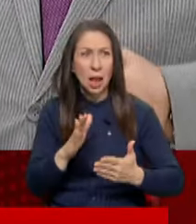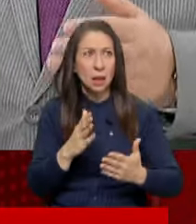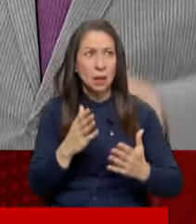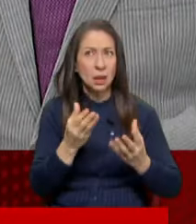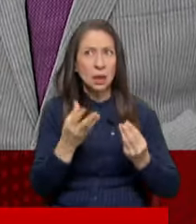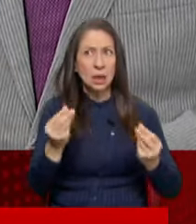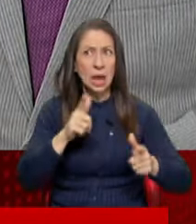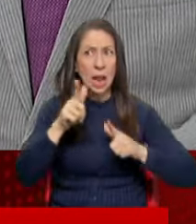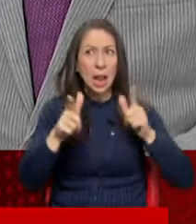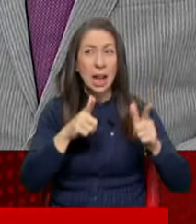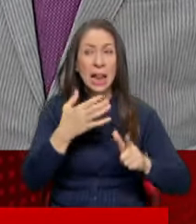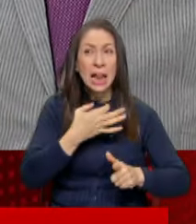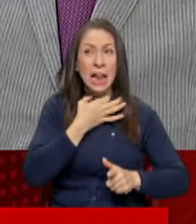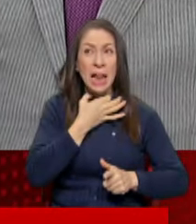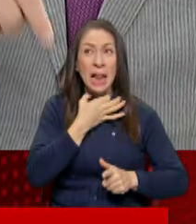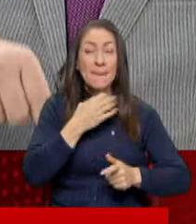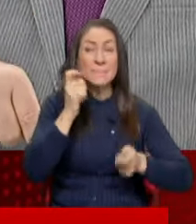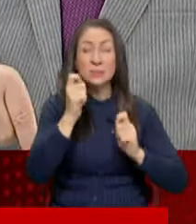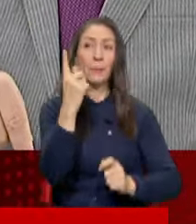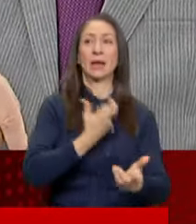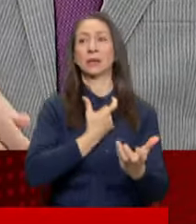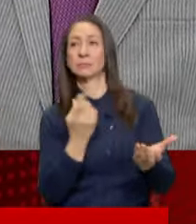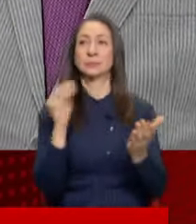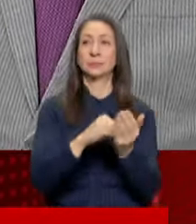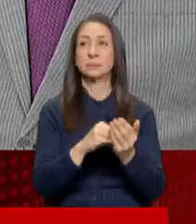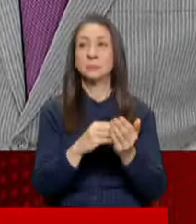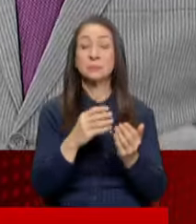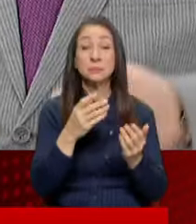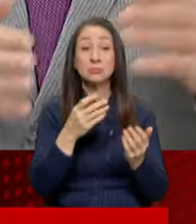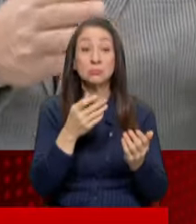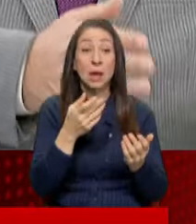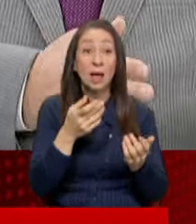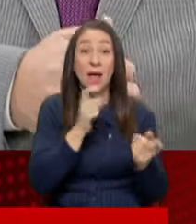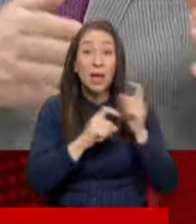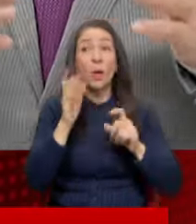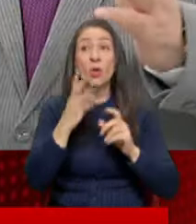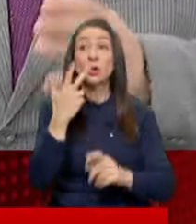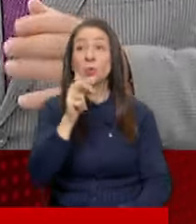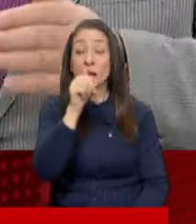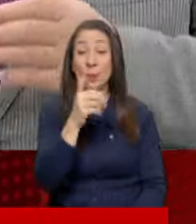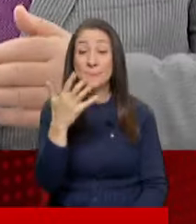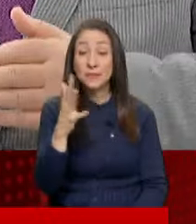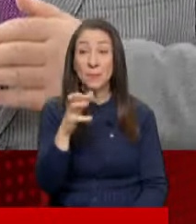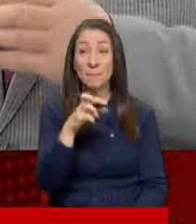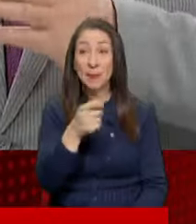kitle isyanda kör topal bir yasa çıkarttı kör topal diyorum Çünkü 3600 ve 5000 prim günü üzerinden